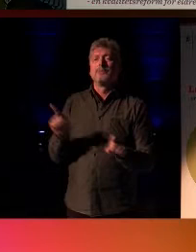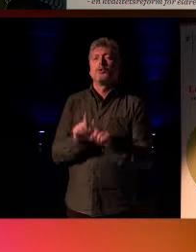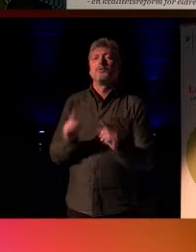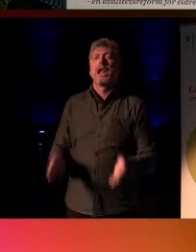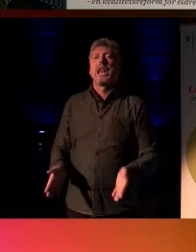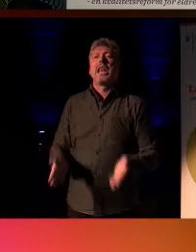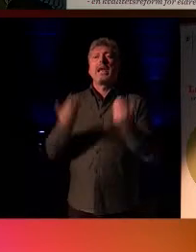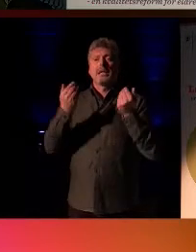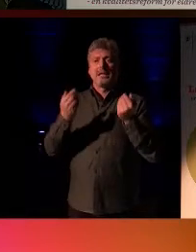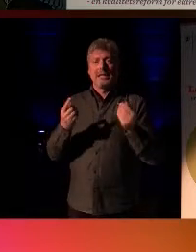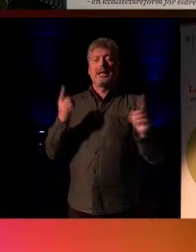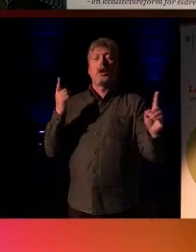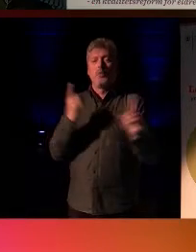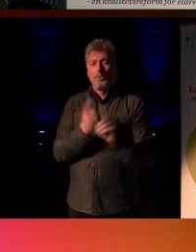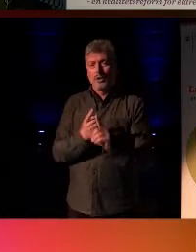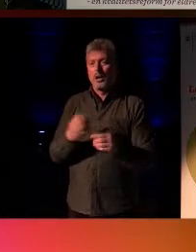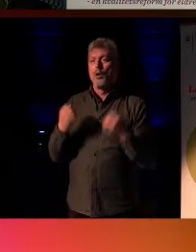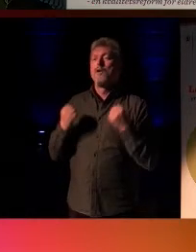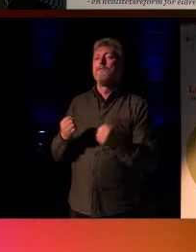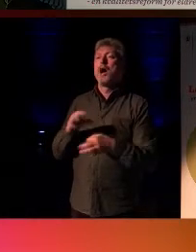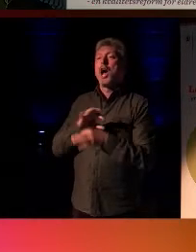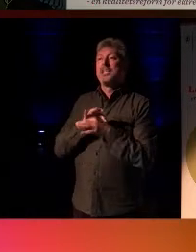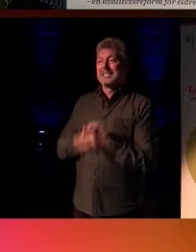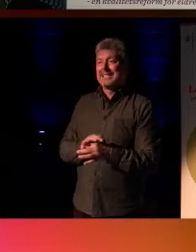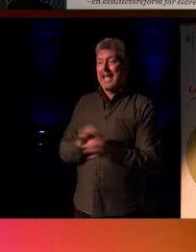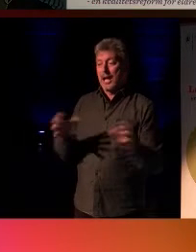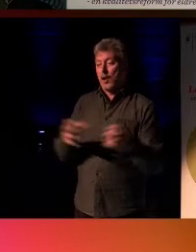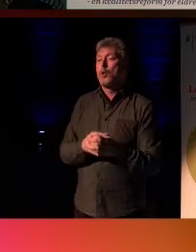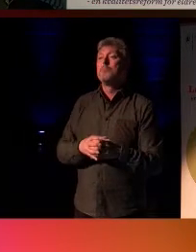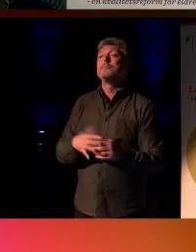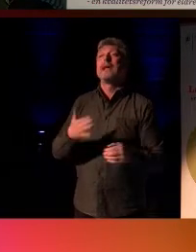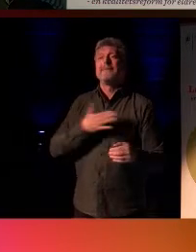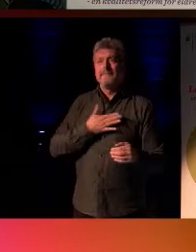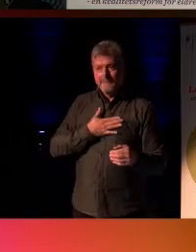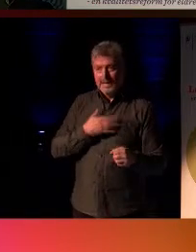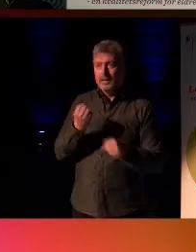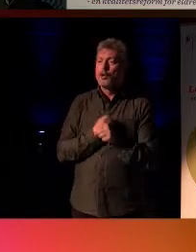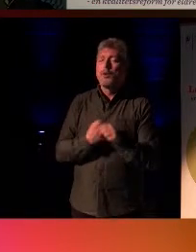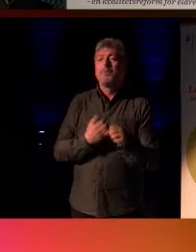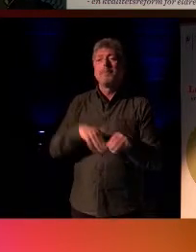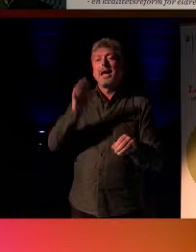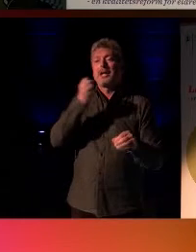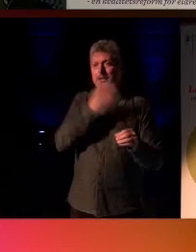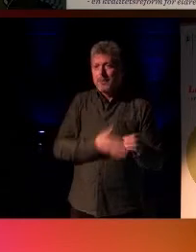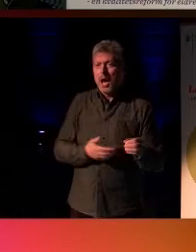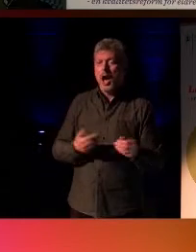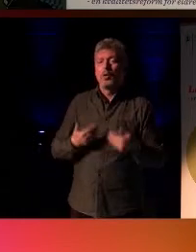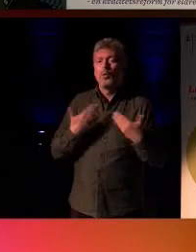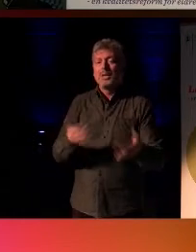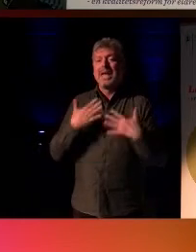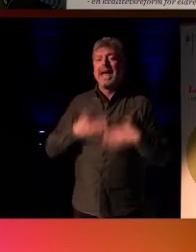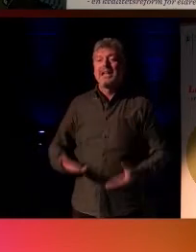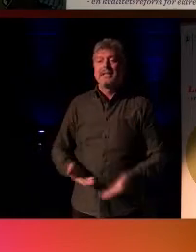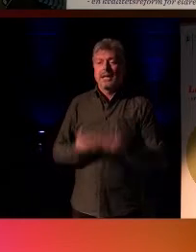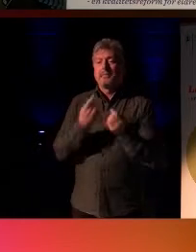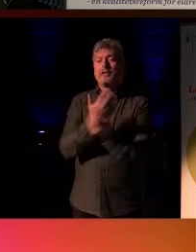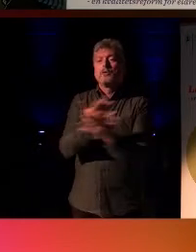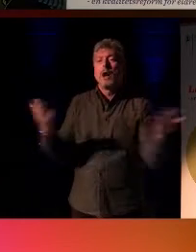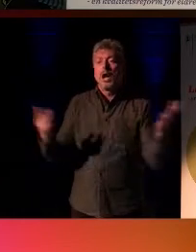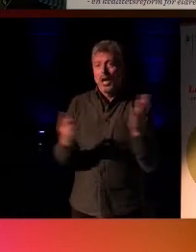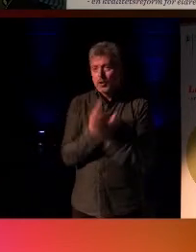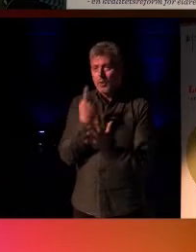møtes. Og fastlegekorpset vil ingenting annet enn å jobbe smartere og gi helsehjelp til så mange som